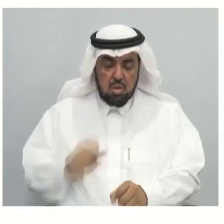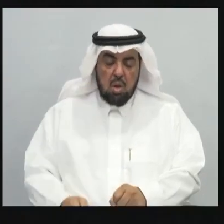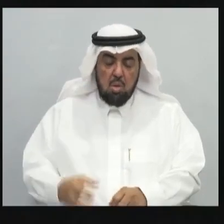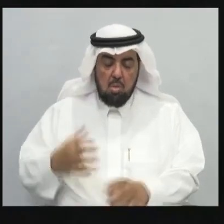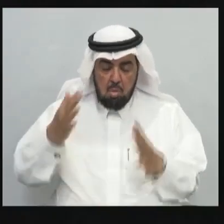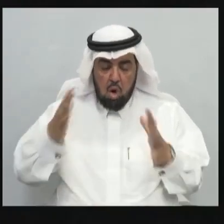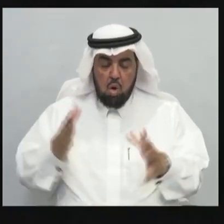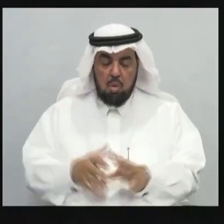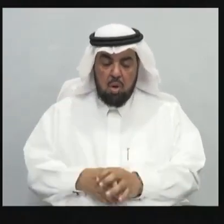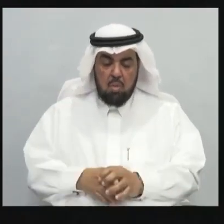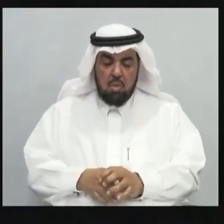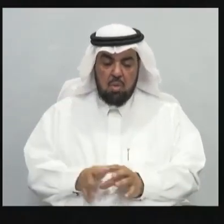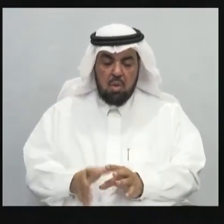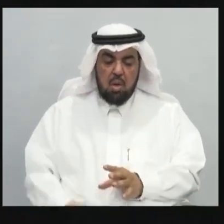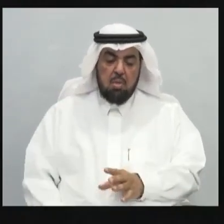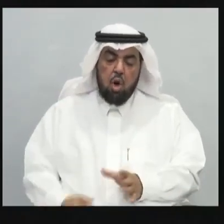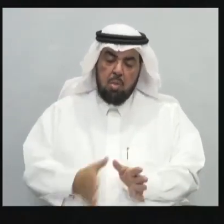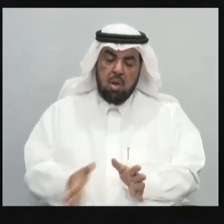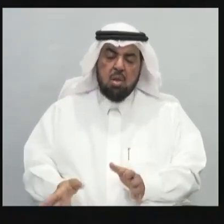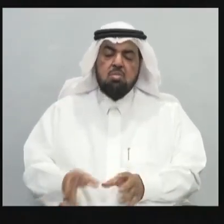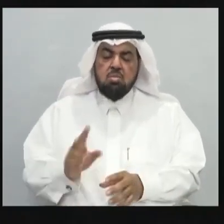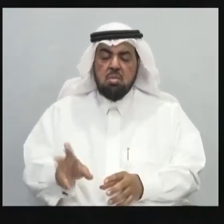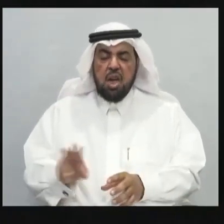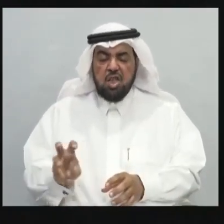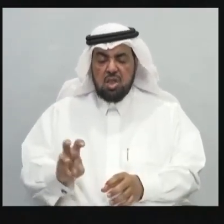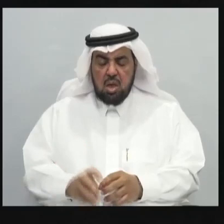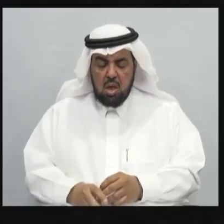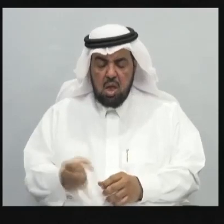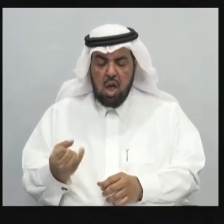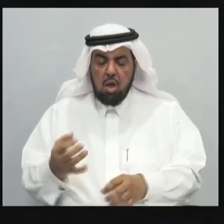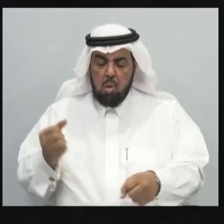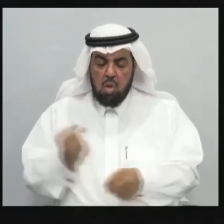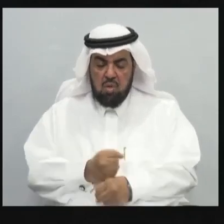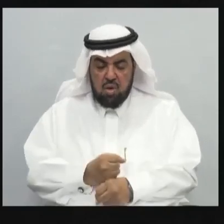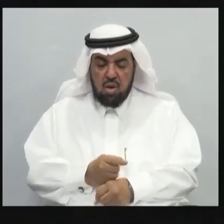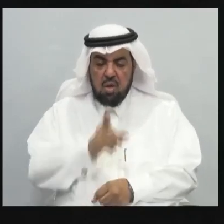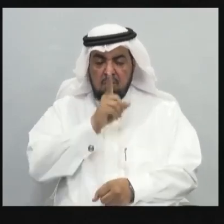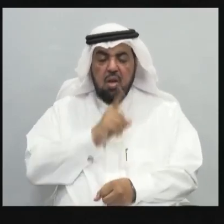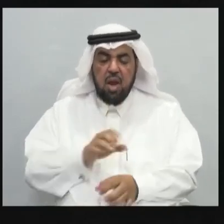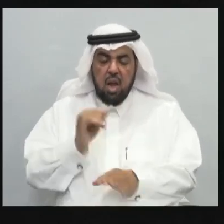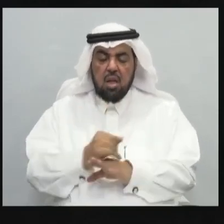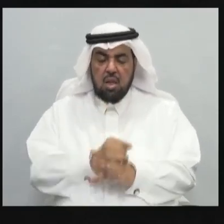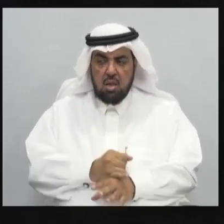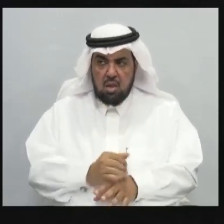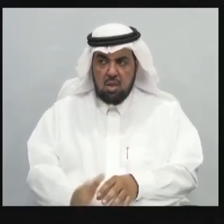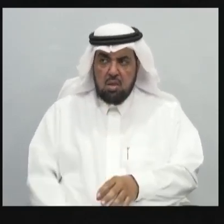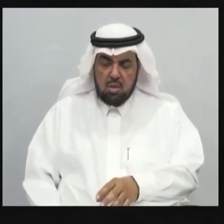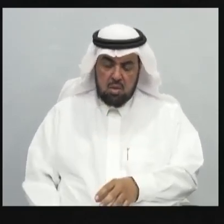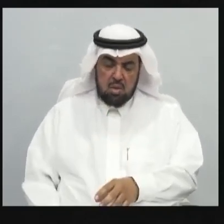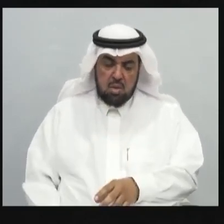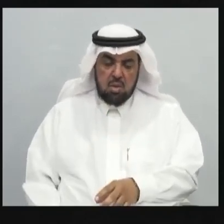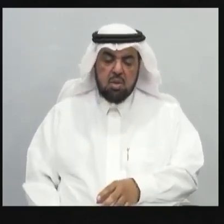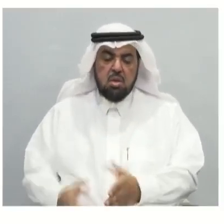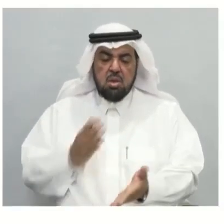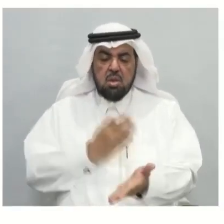معلومات تقارير توفر معلومات حياديه عن الشركه مثل عدد الموظفين تاريخ التاسيس هذه تسمى دائما